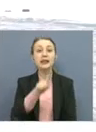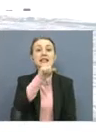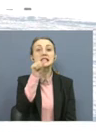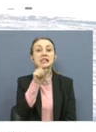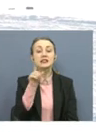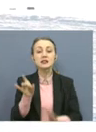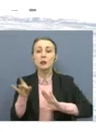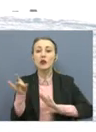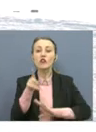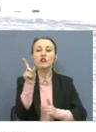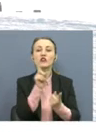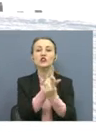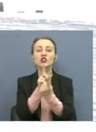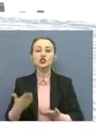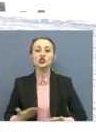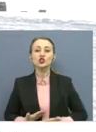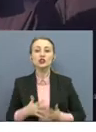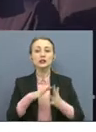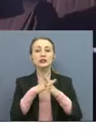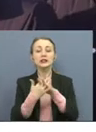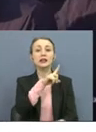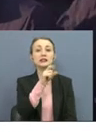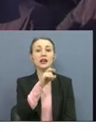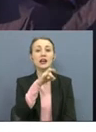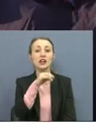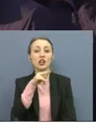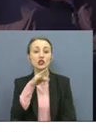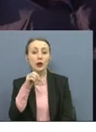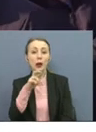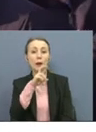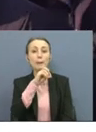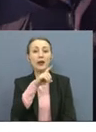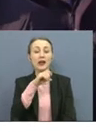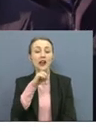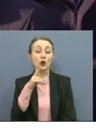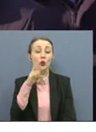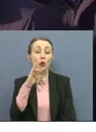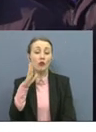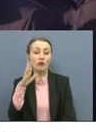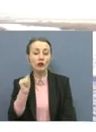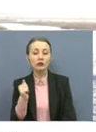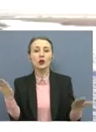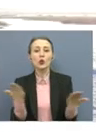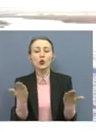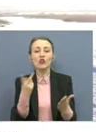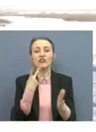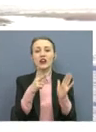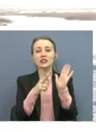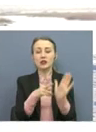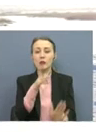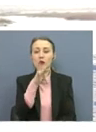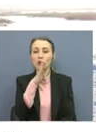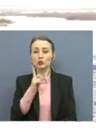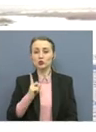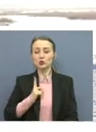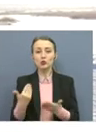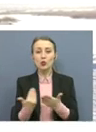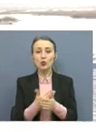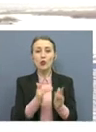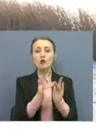Маржықпаев алдымен Заречная және Березняковка ауылдарының тұрғындарымен кездесті. Олар Шағалалы өзенінен өтетін көпірдің 27 жыл